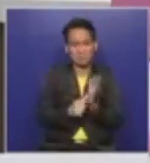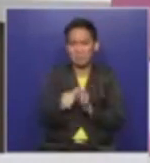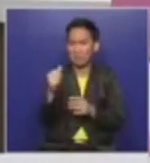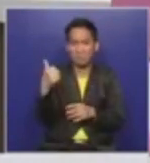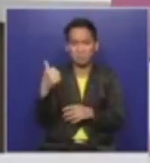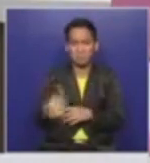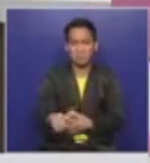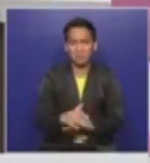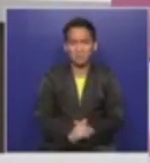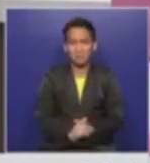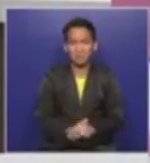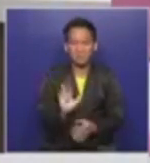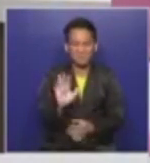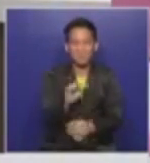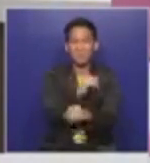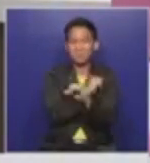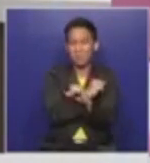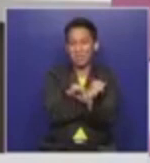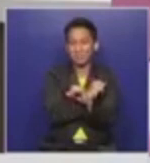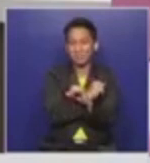เรื่องซึ่งผมว่านี่คือปัญหาที่เกิดช่องว่างคะนั้นเราต้องสร้างGoคุ้มกันให้ความมั่นใจกับหน่วยราชการที่เข้าเป็นภาคปฏิบัติจริงๆให้กับสามารถทำได้ด้วยความสบายใจและไม่ได้ถูกฟ้องร้องหรือว่าดำเนินคดีต่างๆนี่คือประเด็นที่อยากได้พี่น้องเขาบอกมาอันที่สองก็คือจากที่มีเหตุการณ์น้ำท่วมผมเป็นแพทย์เหตุการณ์ที่มีน้ำแข็งมีการติดเชื้อและก็ที่สำคัญก็คือเราของเว็บเอ่ออดห่วงไม่ได้จริงๆนะครับเพราะว่าเรื่องของโรคภัยไข้เจ็บนั้นมันมากับน้ำมันมากับอ่าเมตรซีเรียกับเรื่องของยุงลายต่างๆเพราะฉะนั้นเราจะต้องสร้างเสริมภูมิต้านทานให้คุณภาพชีวิตเขาดีขึ้น